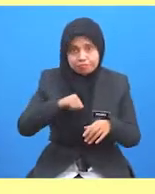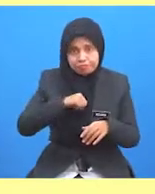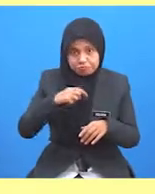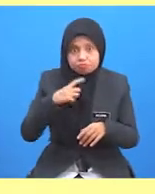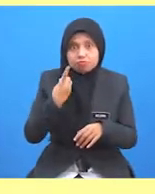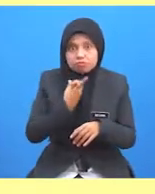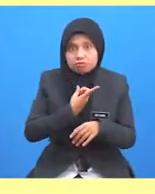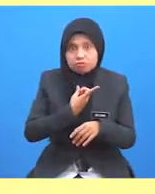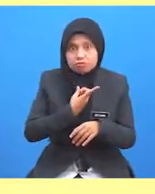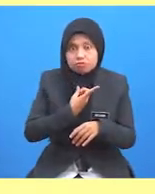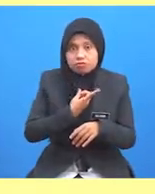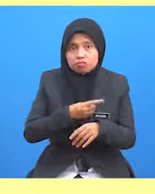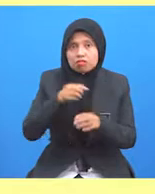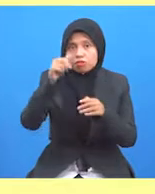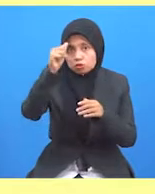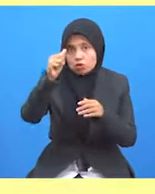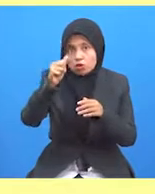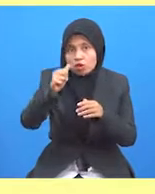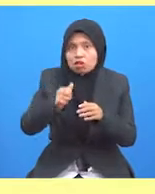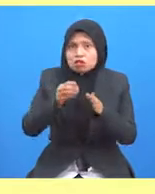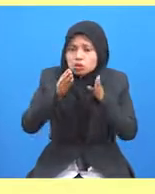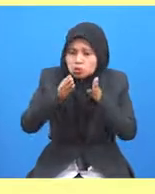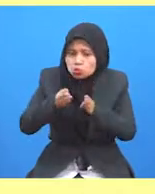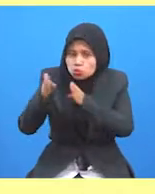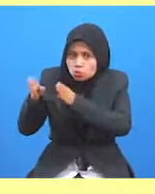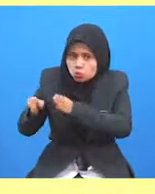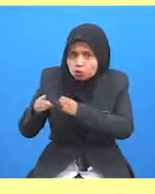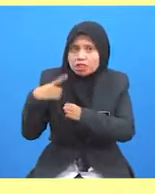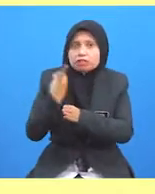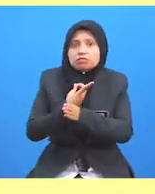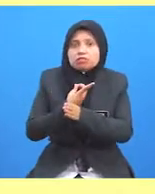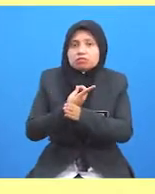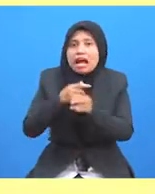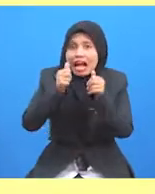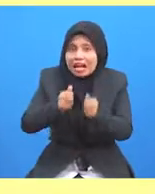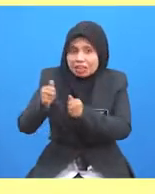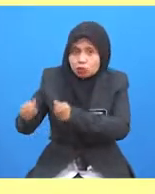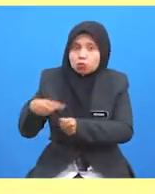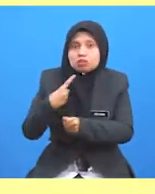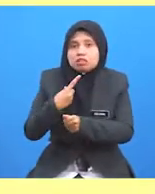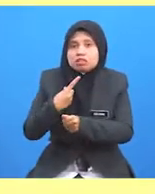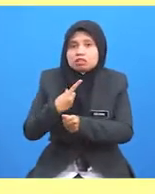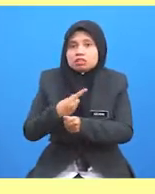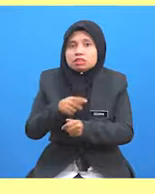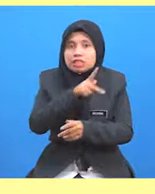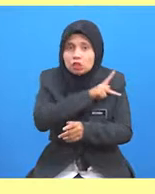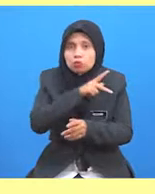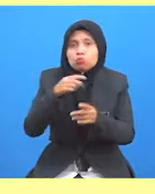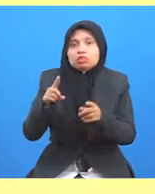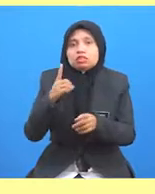menyusun, mengatur dan mentadbir dengan kekuasaannya, keluasan ilmu dan